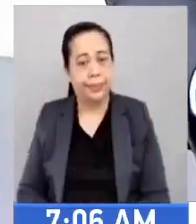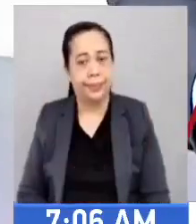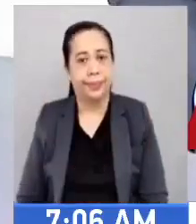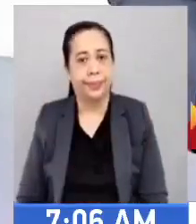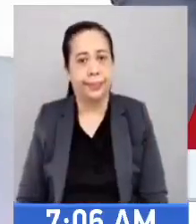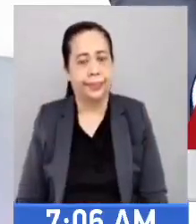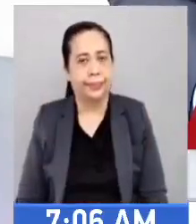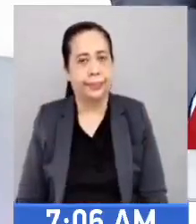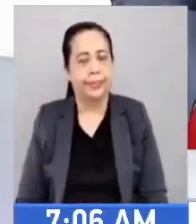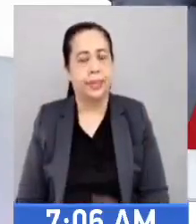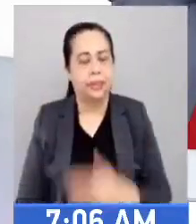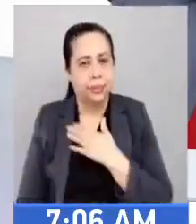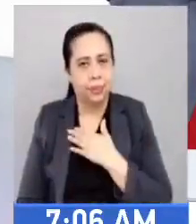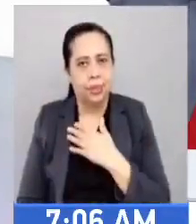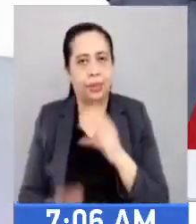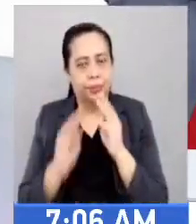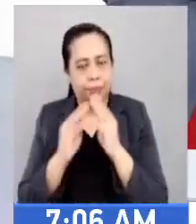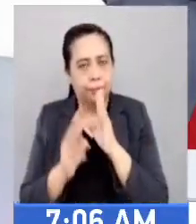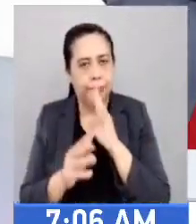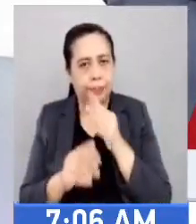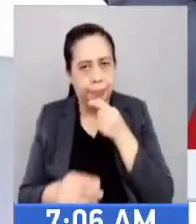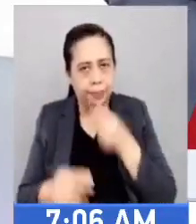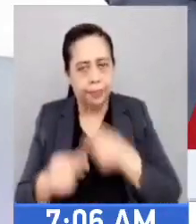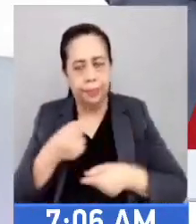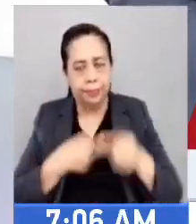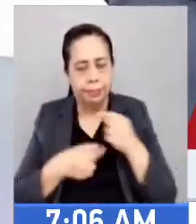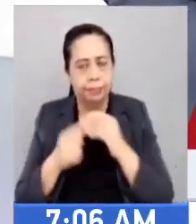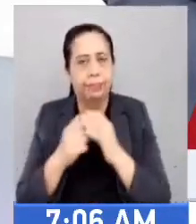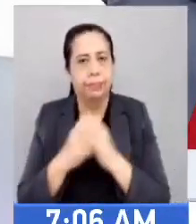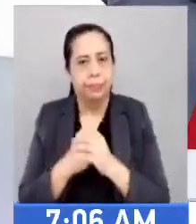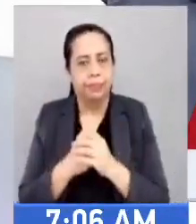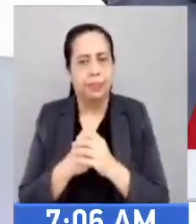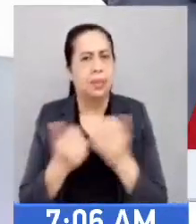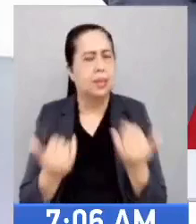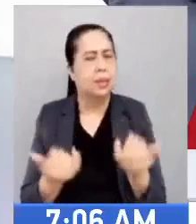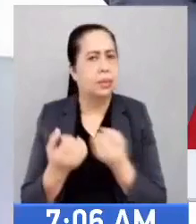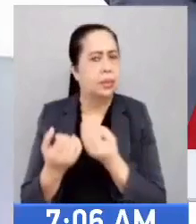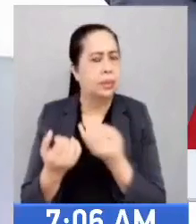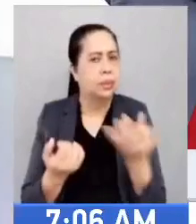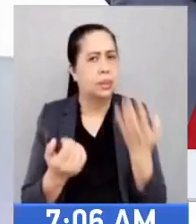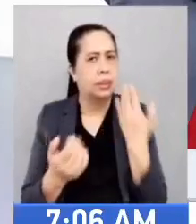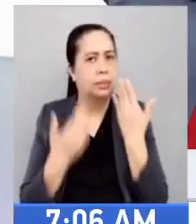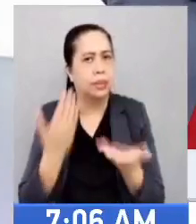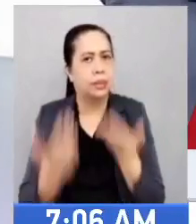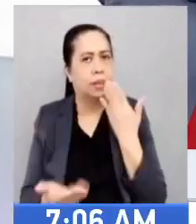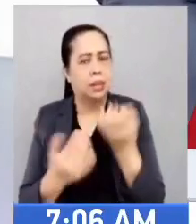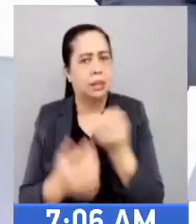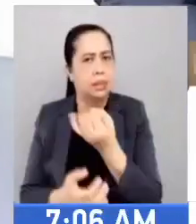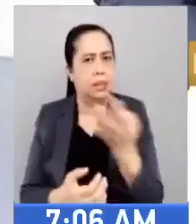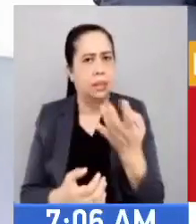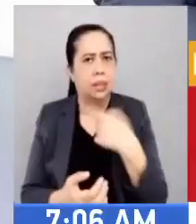Assalamualaikum po. Magandang umaga po. Sa ngayon po, ilan na po ang mga namatay at bilang din po ng nawawala?